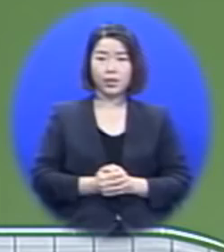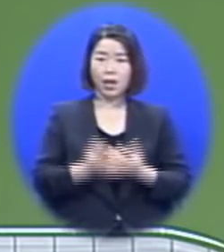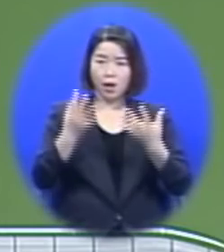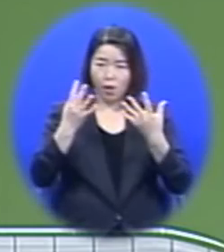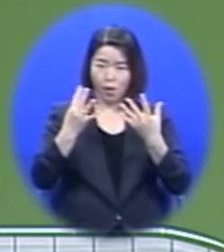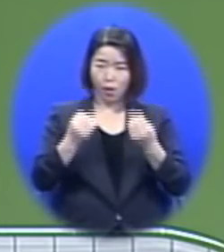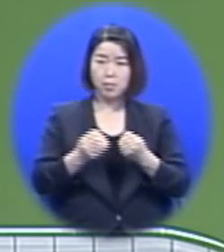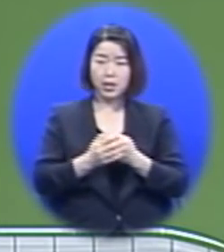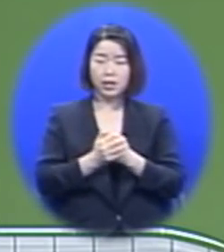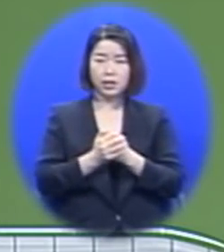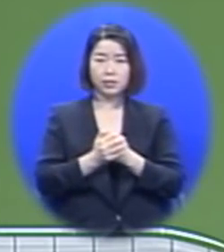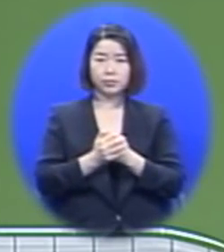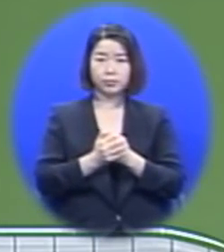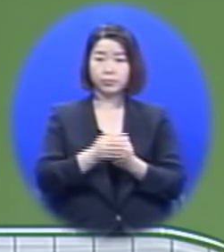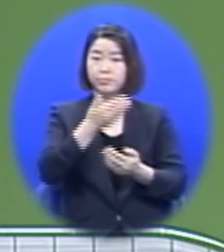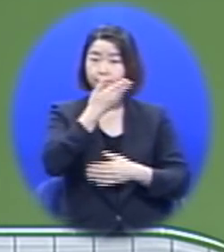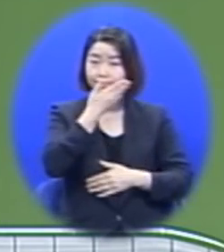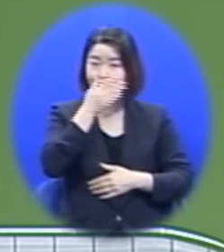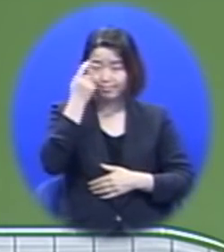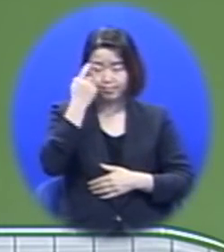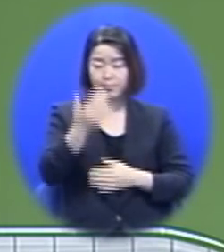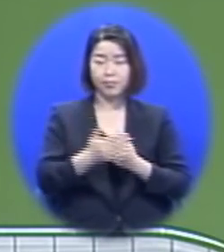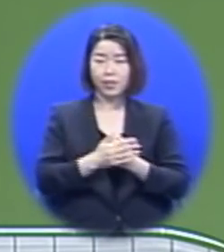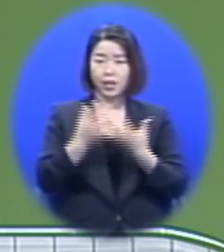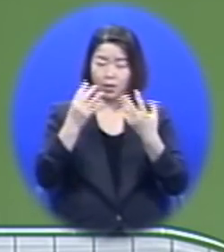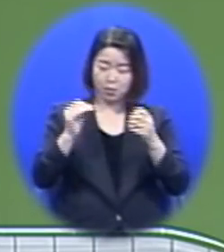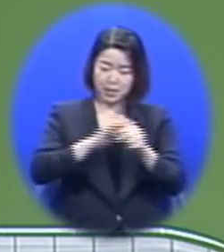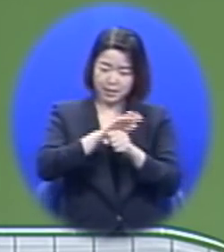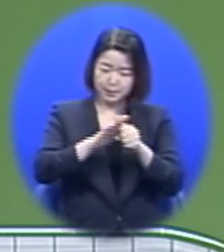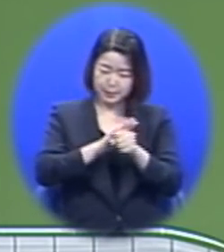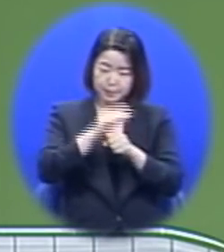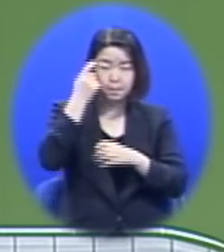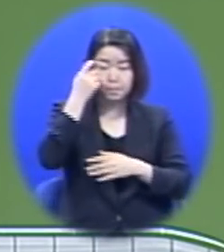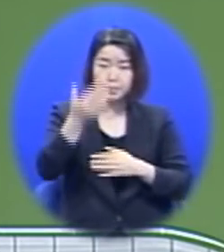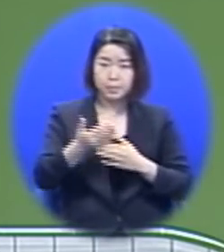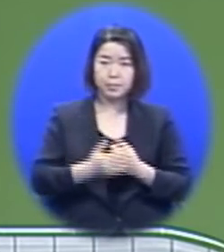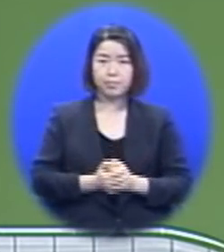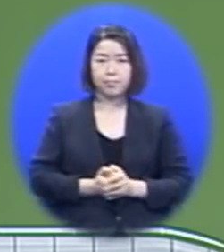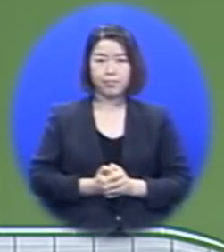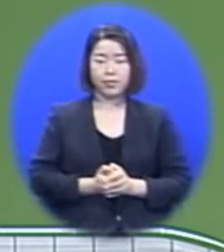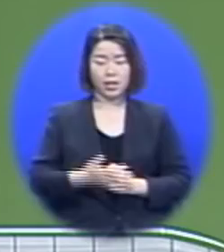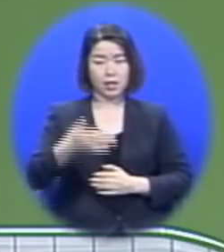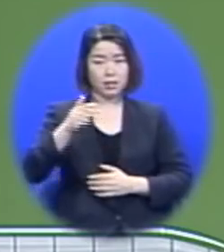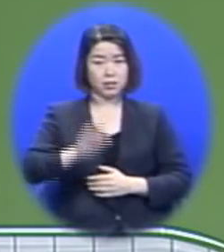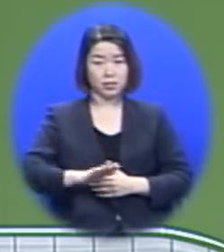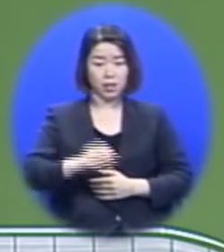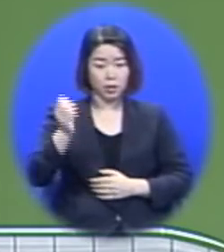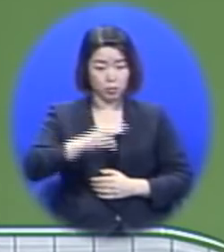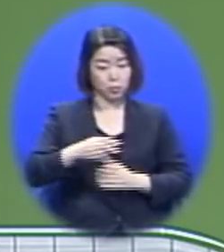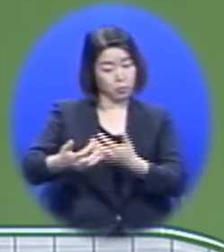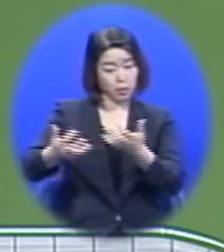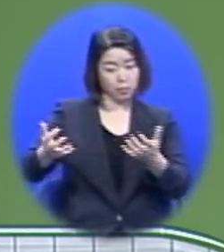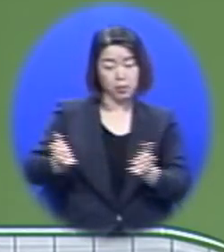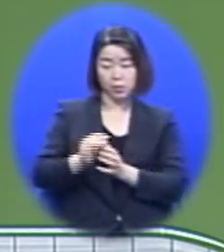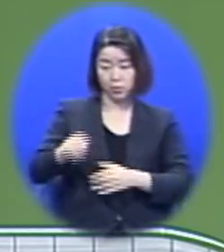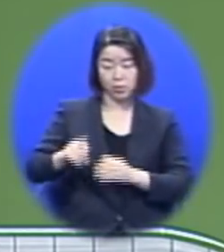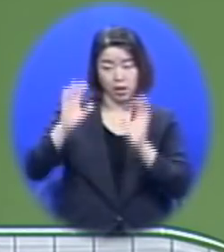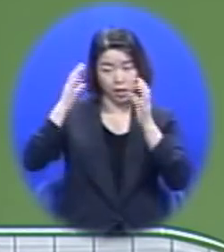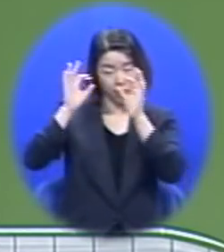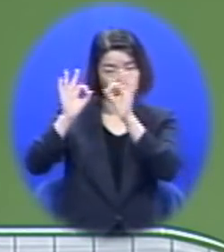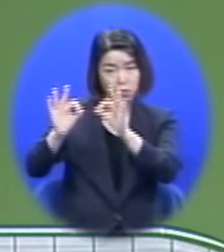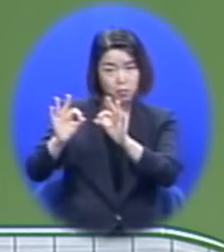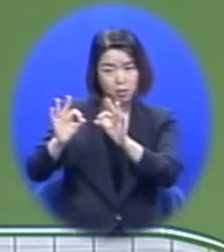얼마나 귀엽습니까? 얼마나 사랑스럽습니까? 그러나 또 한편으로 그 어린아이를 보면